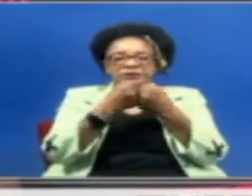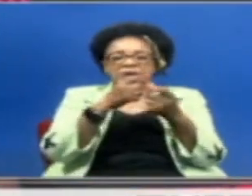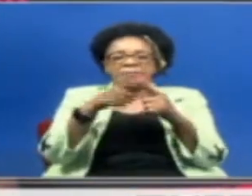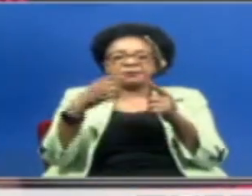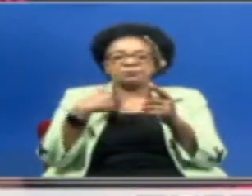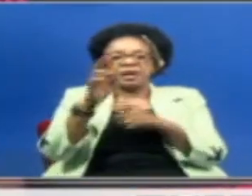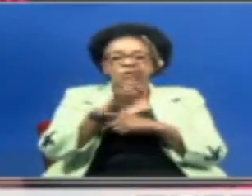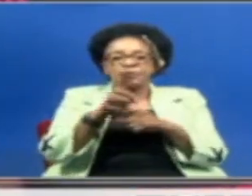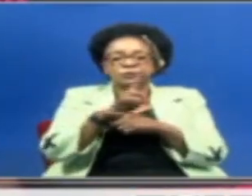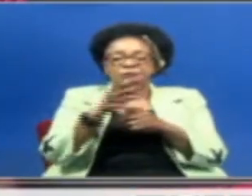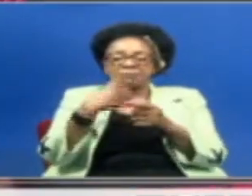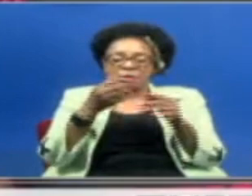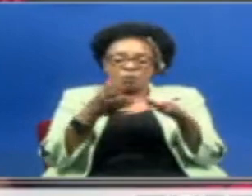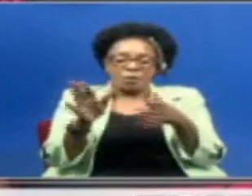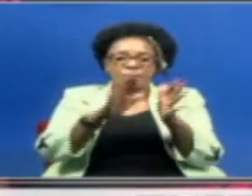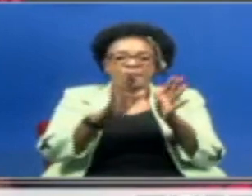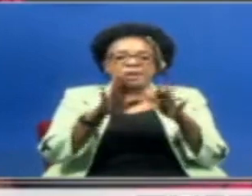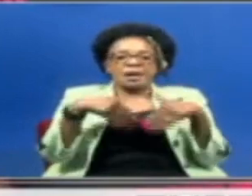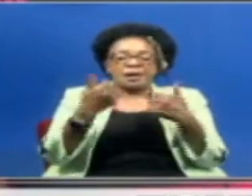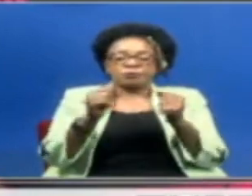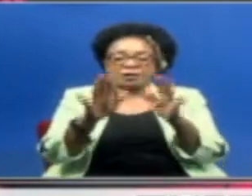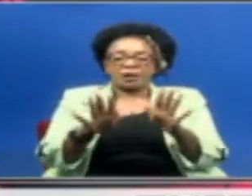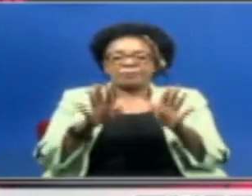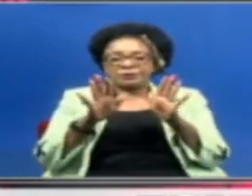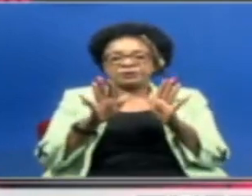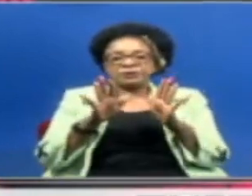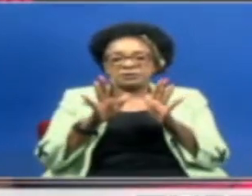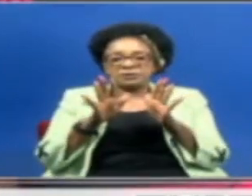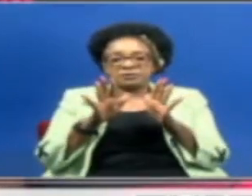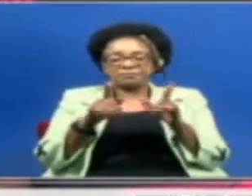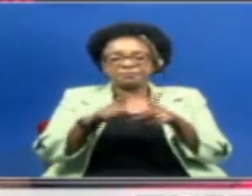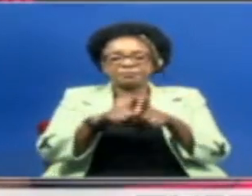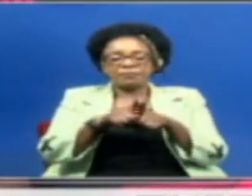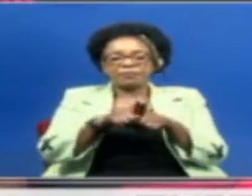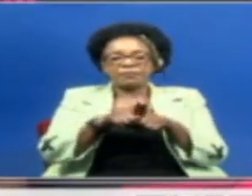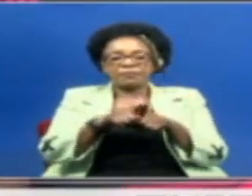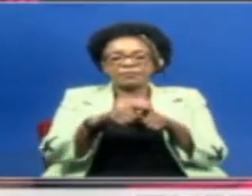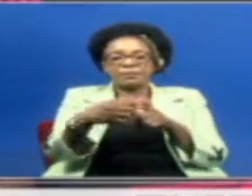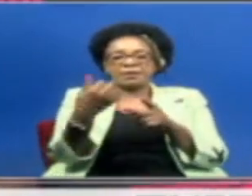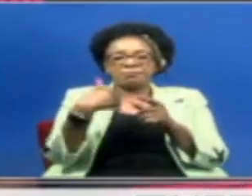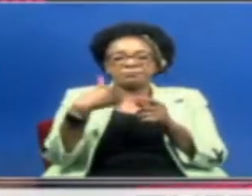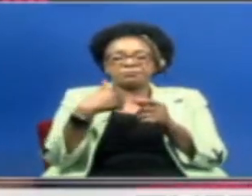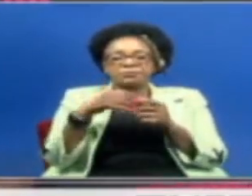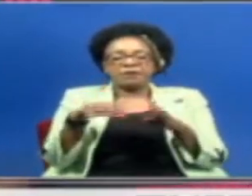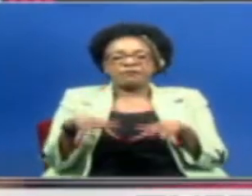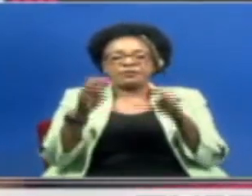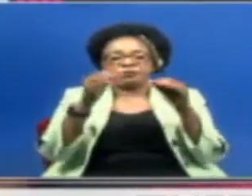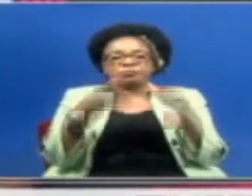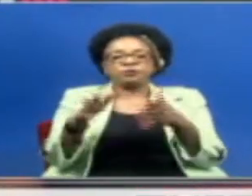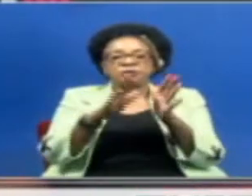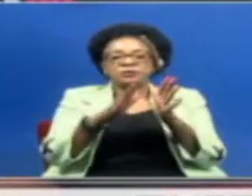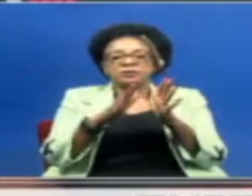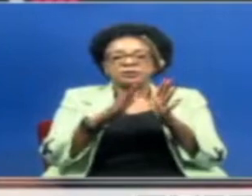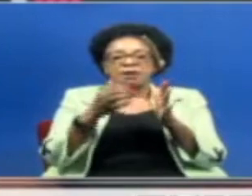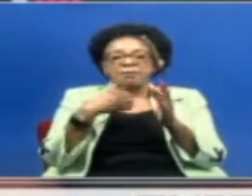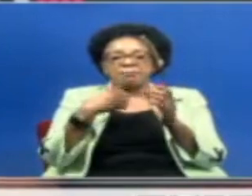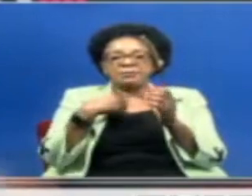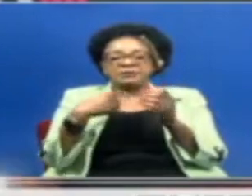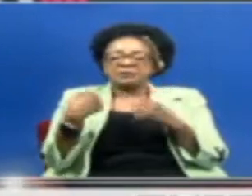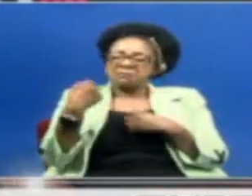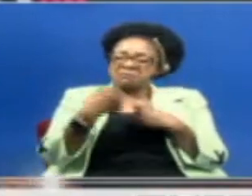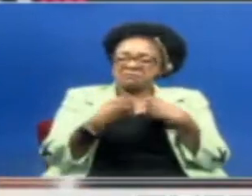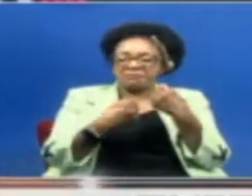kumkeep at a distance. Na niko na imani nilimkuta na ngumi za nguvu, so